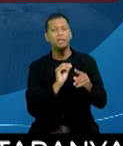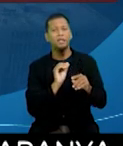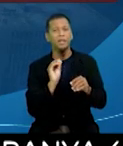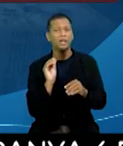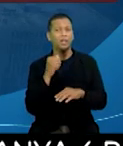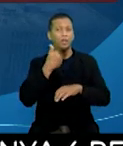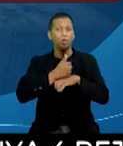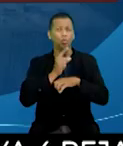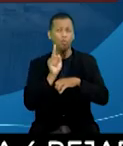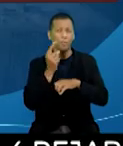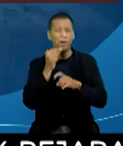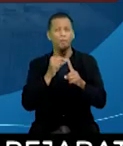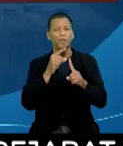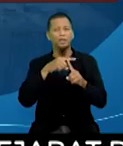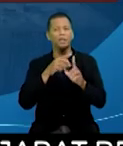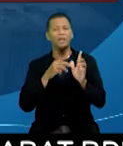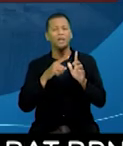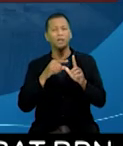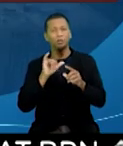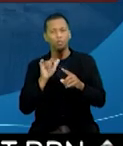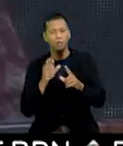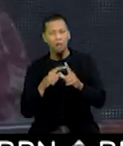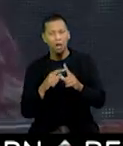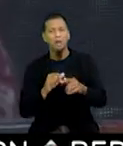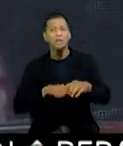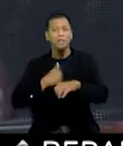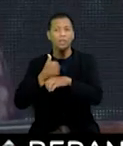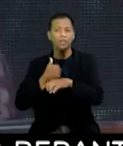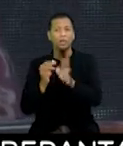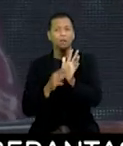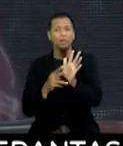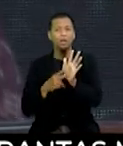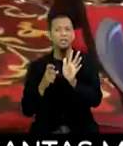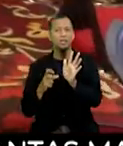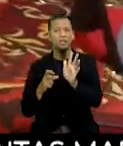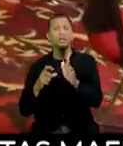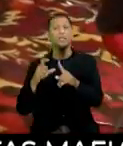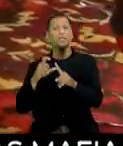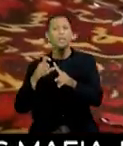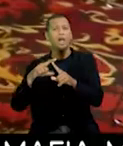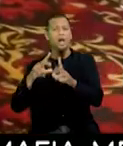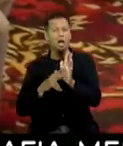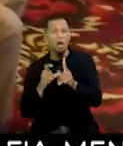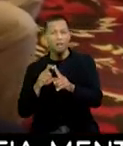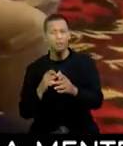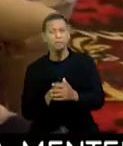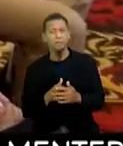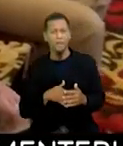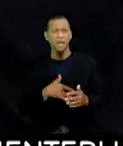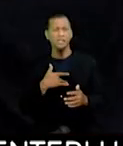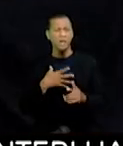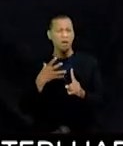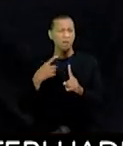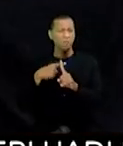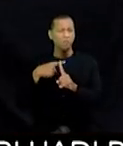Junita Sari Ujung sebagai Direktur PT MNC Land TBK. HT optimis MNC Land dapat mencapai target di tahun ini di tengah